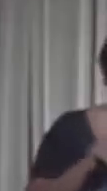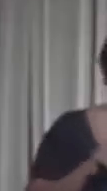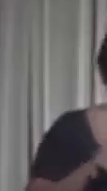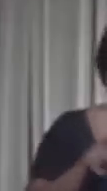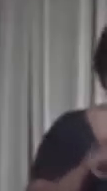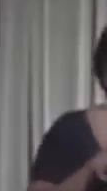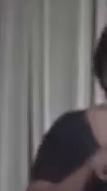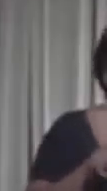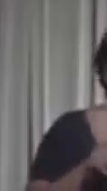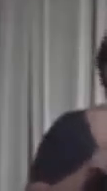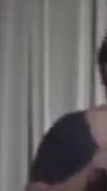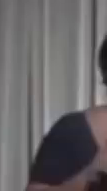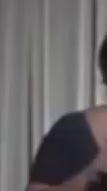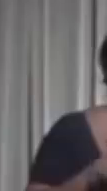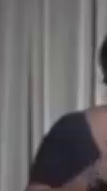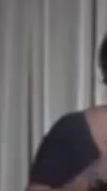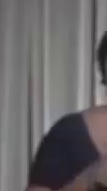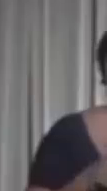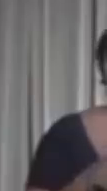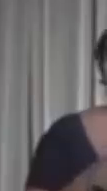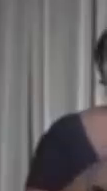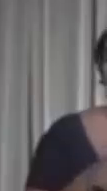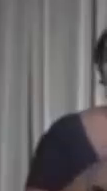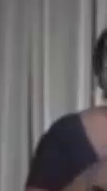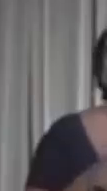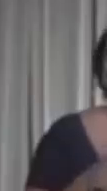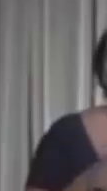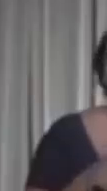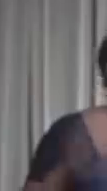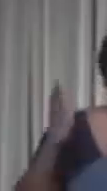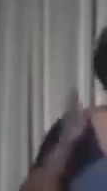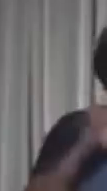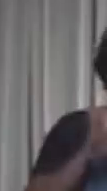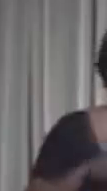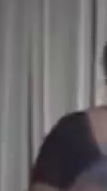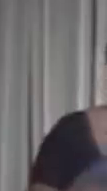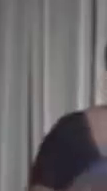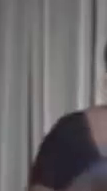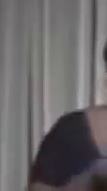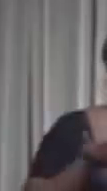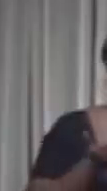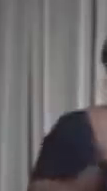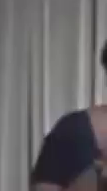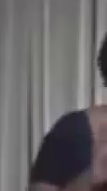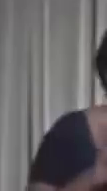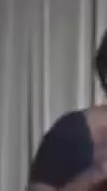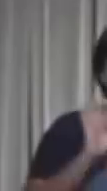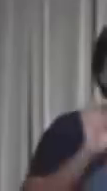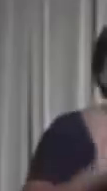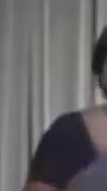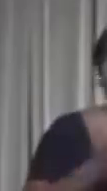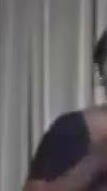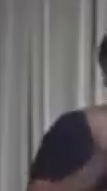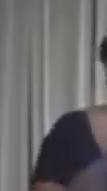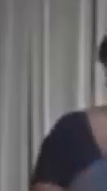பாதுகாப்பு பிணையத்துக்காக நிதி அதிகமாக ஒதுக்கப்பட்டிருக்கின்ற ஒரு வரவு செலவு திட்டம். பாதுகாப்பு என்று